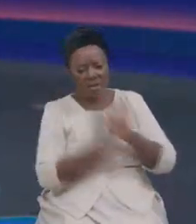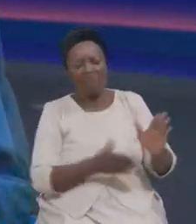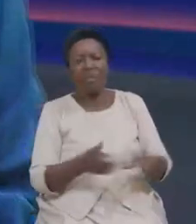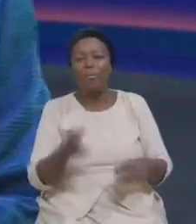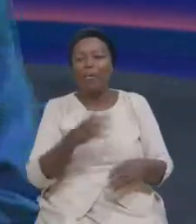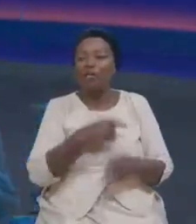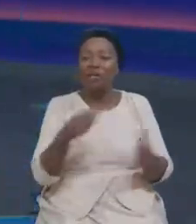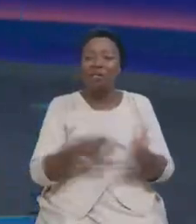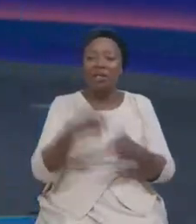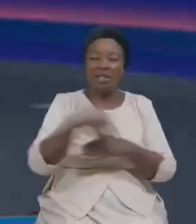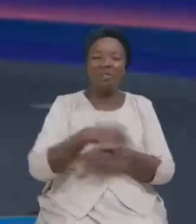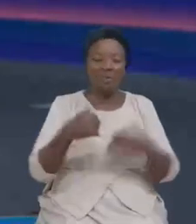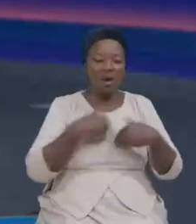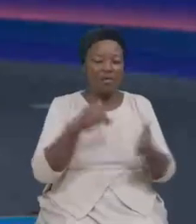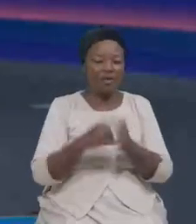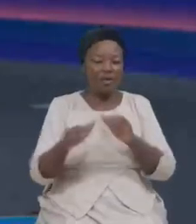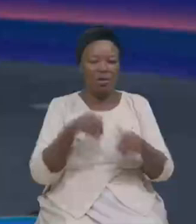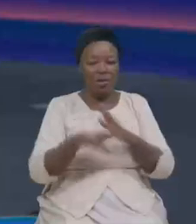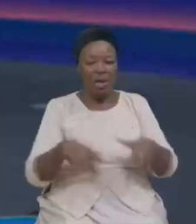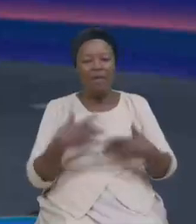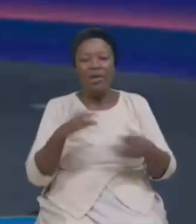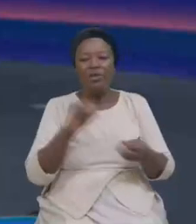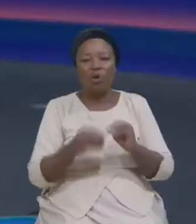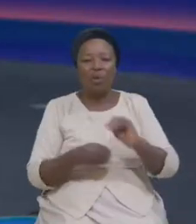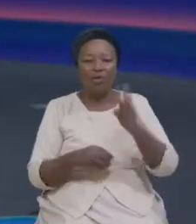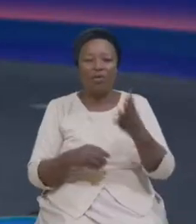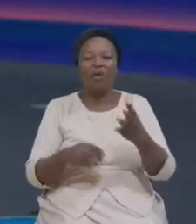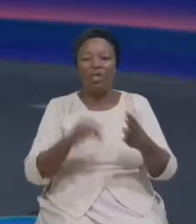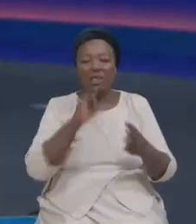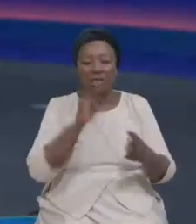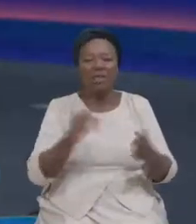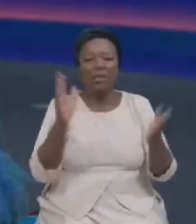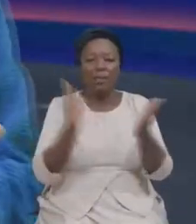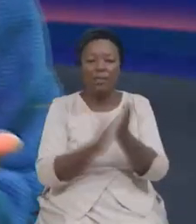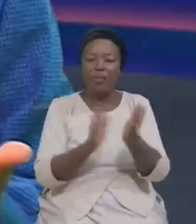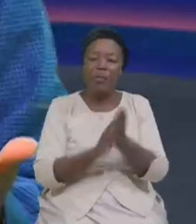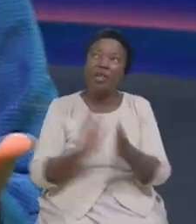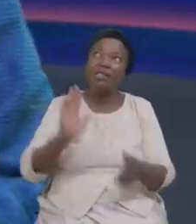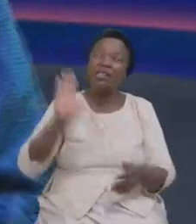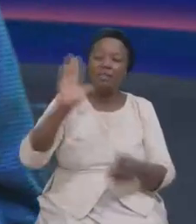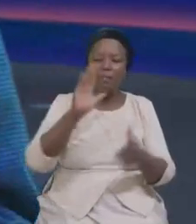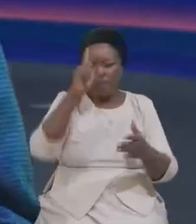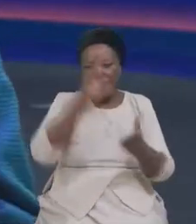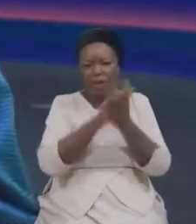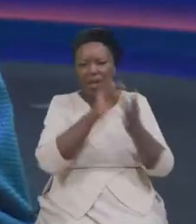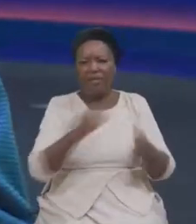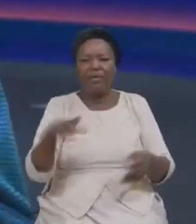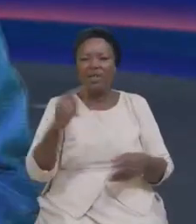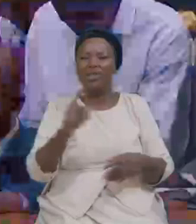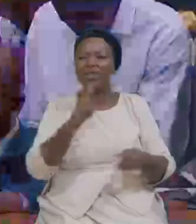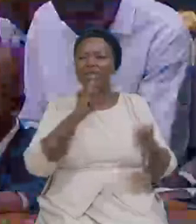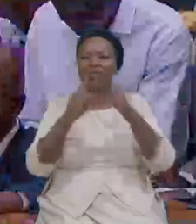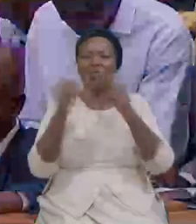Quatrièmement, maintenant, loue-le en croyant à la parole déclarée.